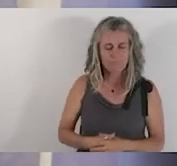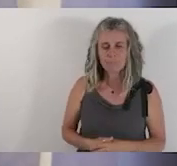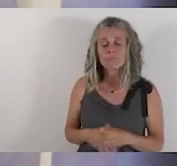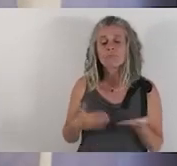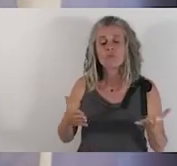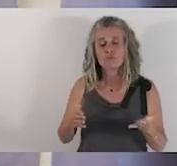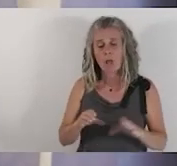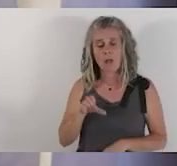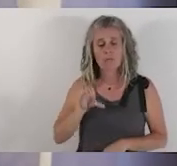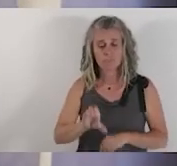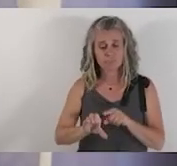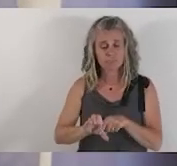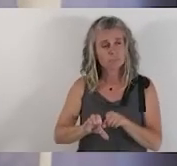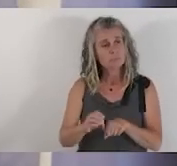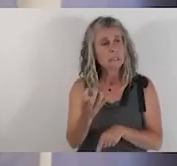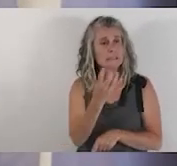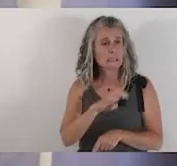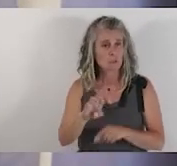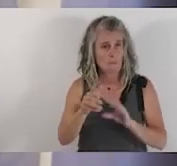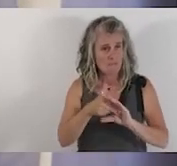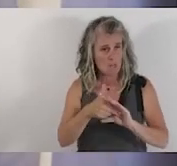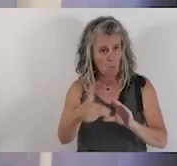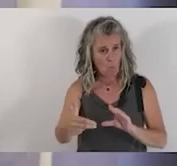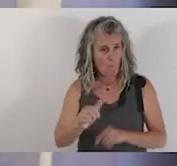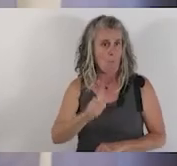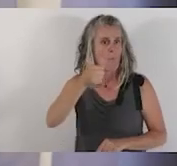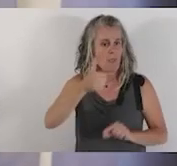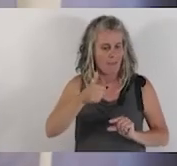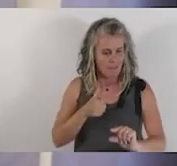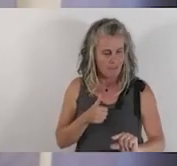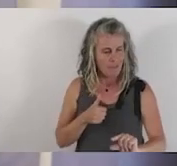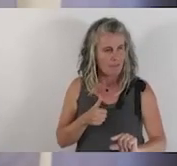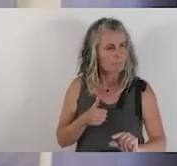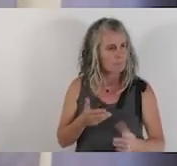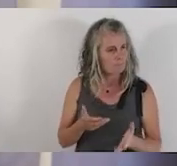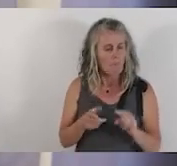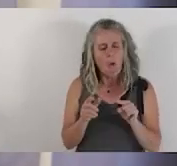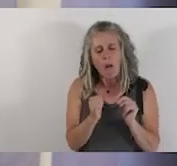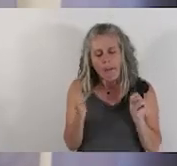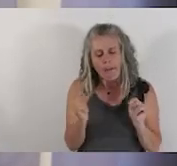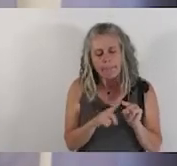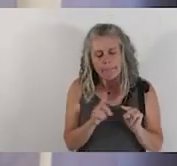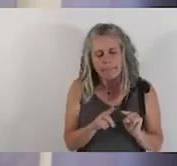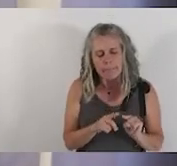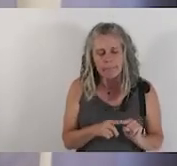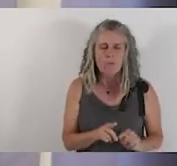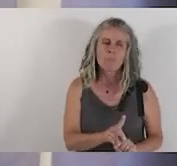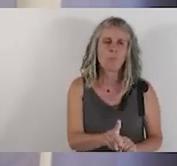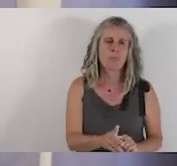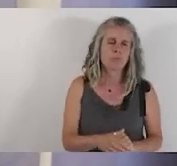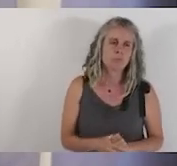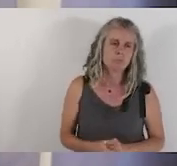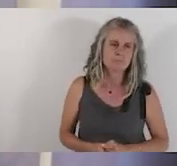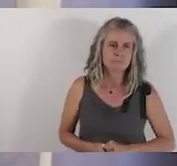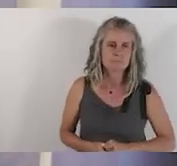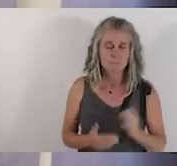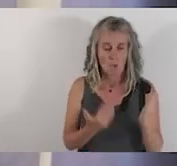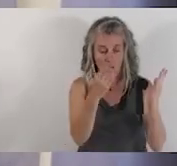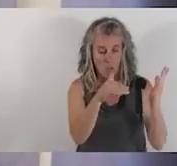qui représente 400 000 euros. Je ne vais pas les détailler parce que il y en